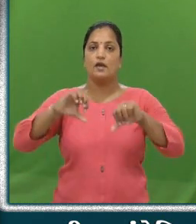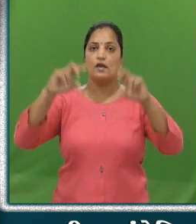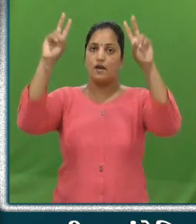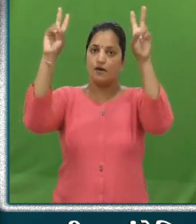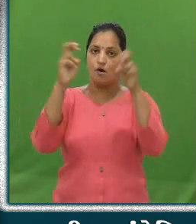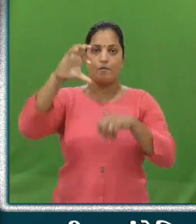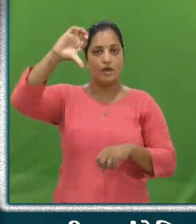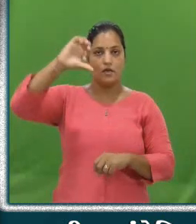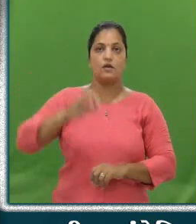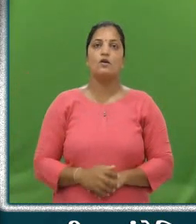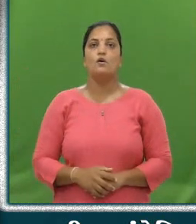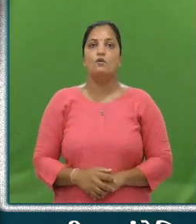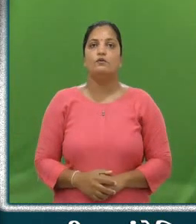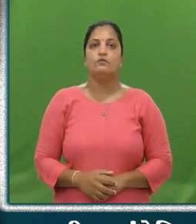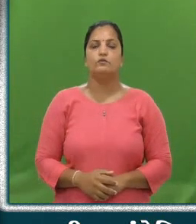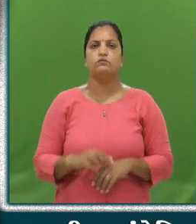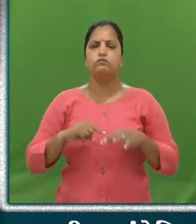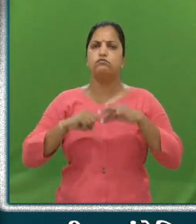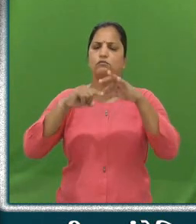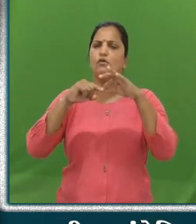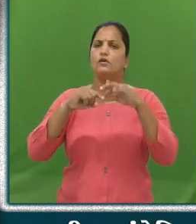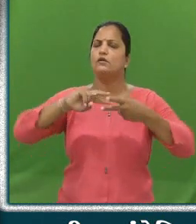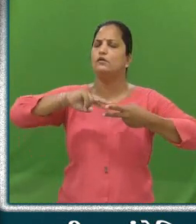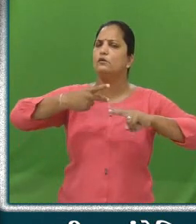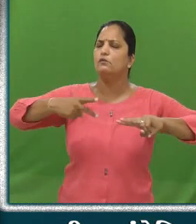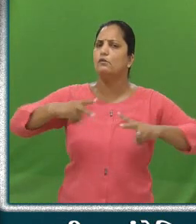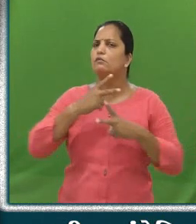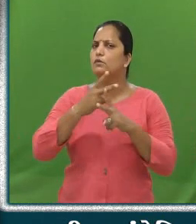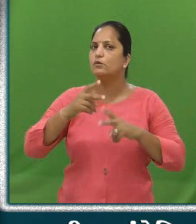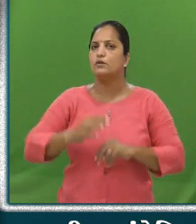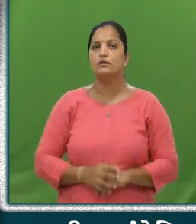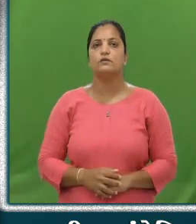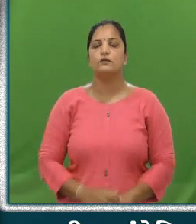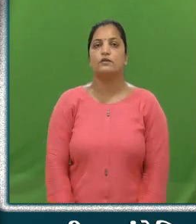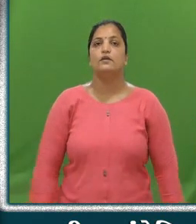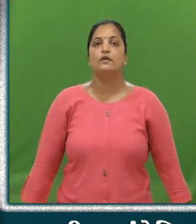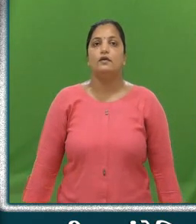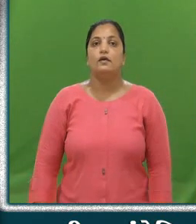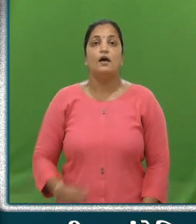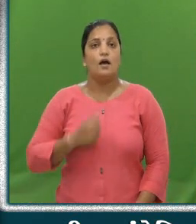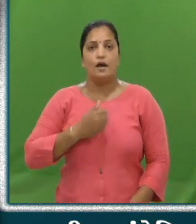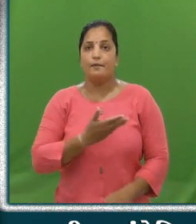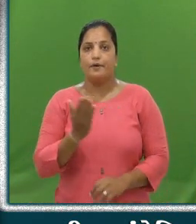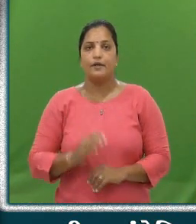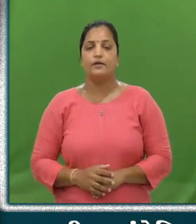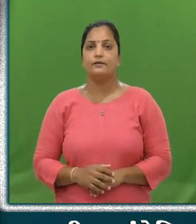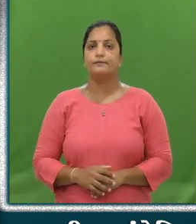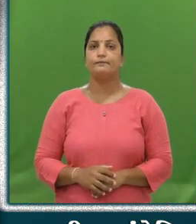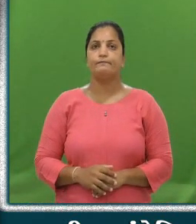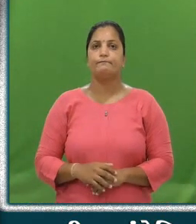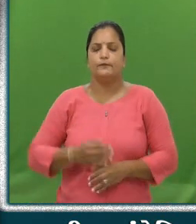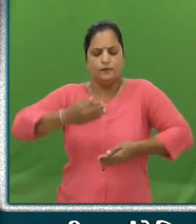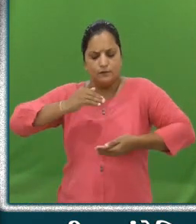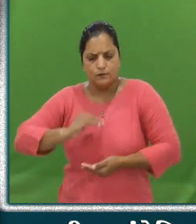9 આનુવંશિકતા અને ઉદ્વિકાસ બરોબર ગઈકાલે જે કહેવામાં આવે છે કે આપણે